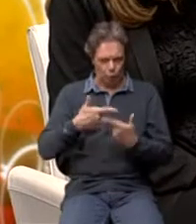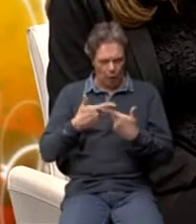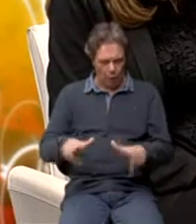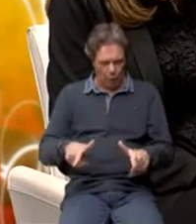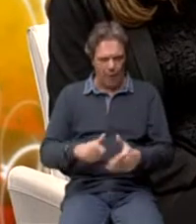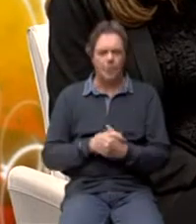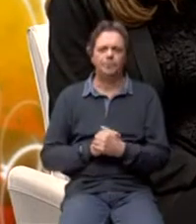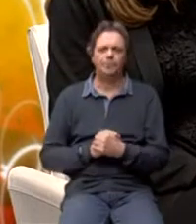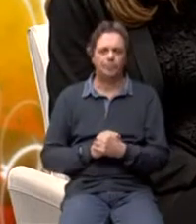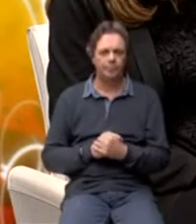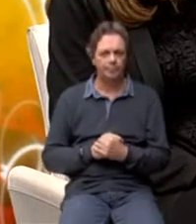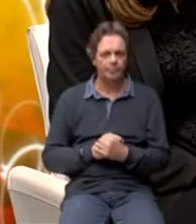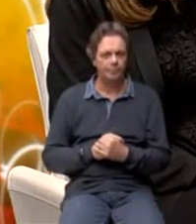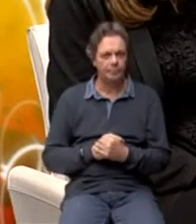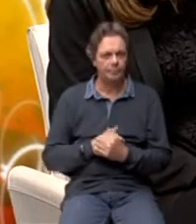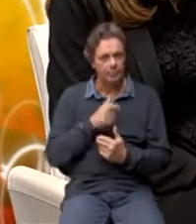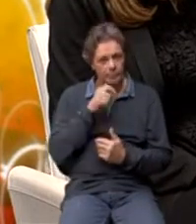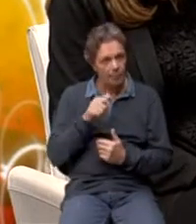nije, jer...